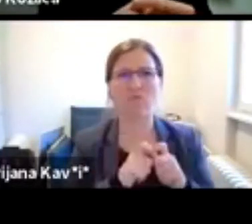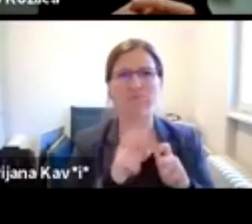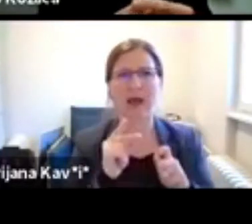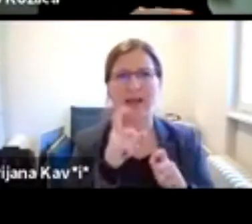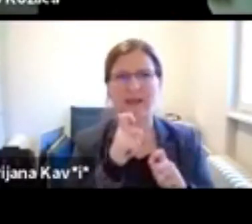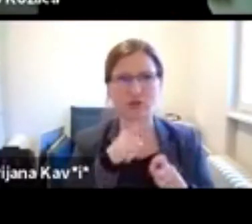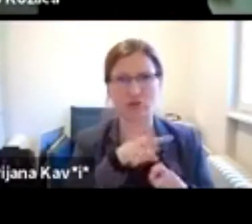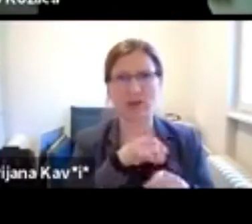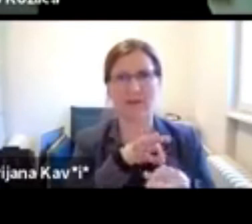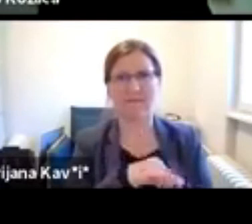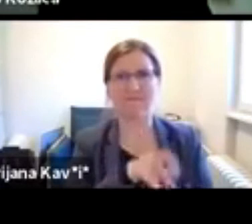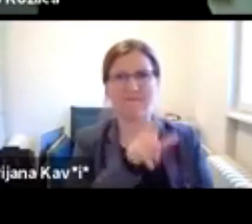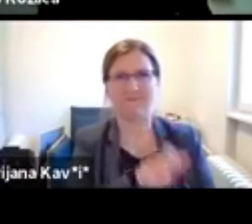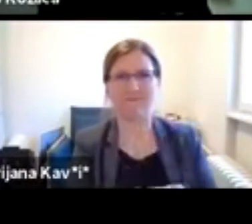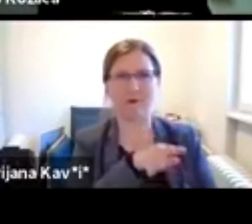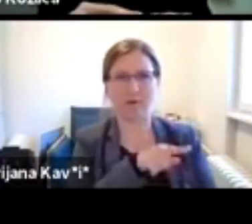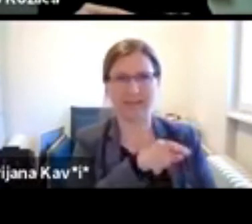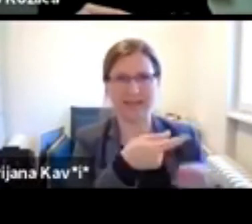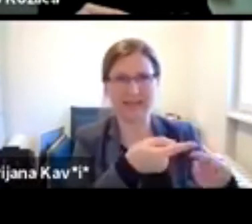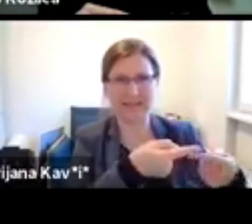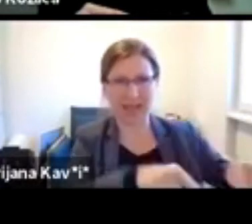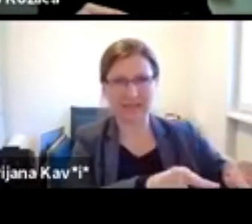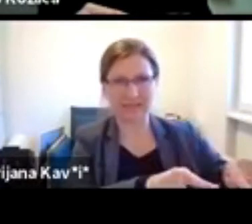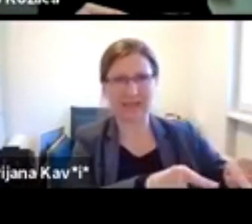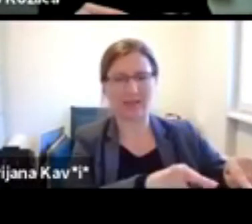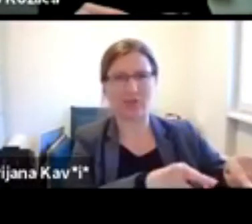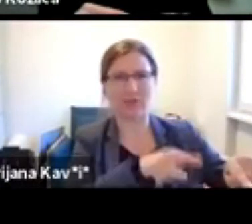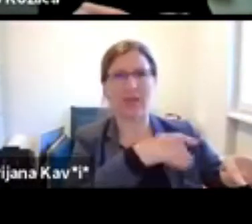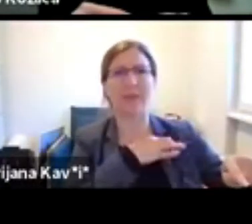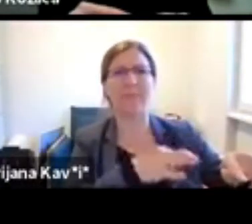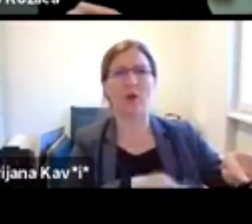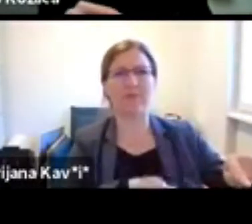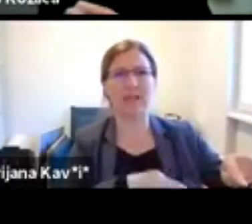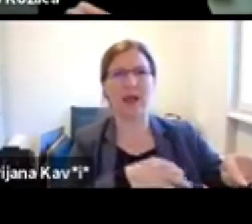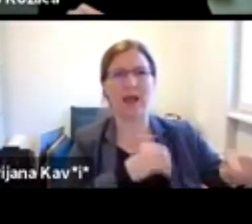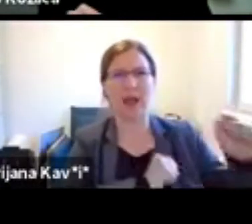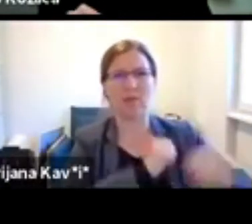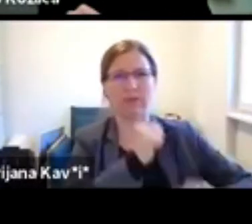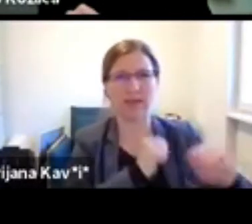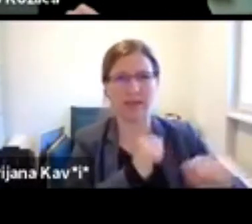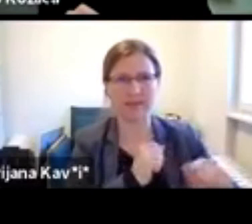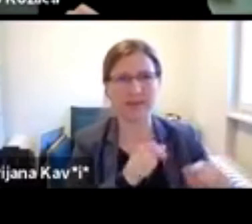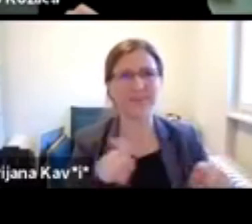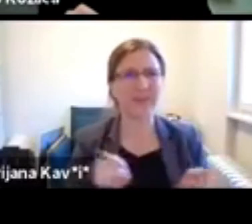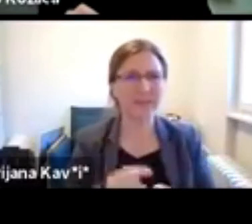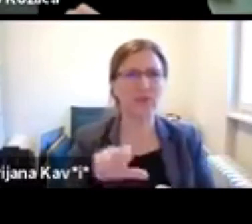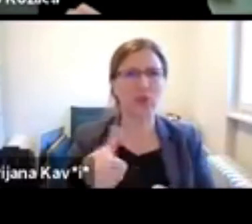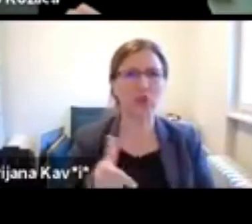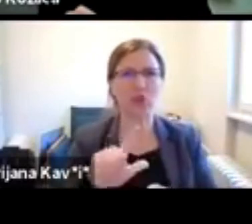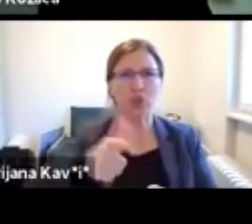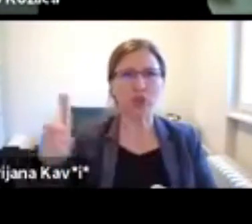voditeljica, dakle, jednog sektora u profesionalnoj rehabilitaciji, uz sve ove druge kolegice i